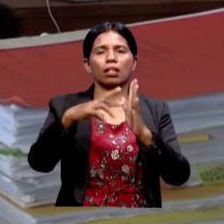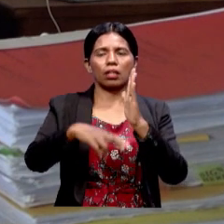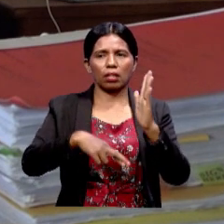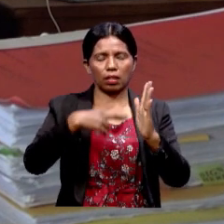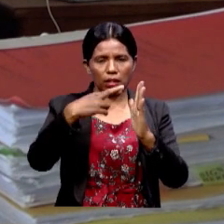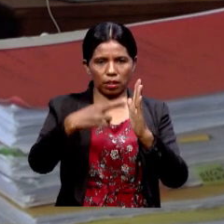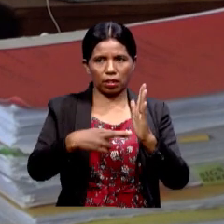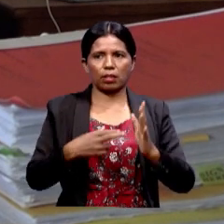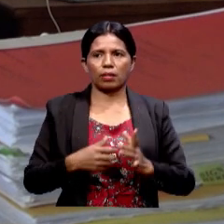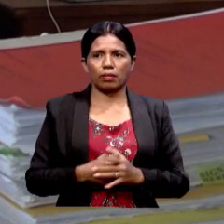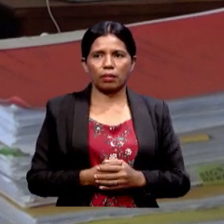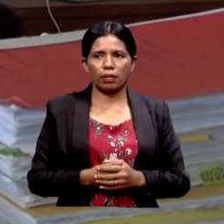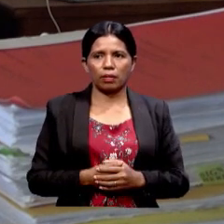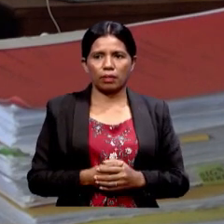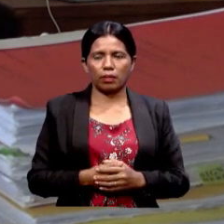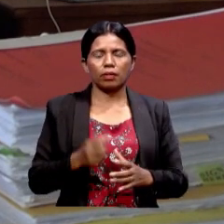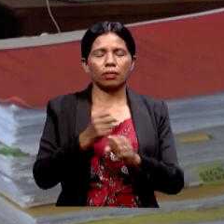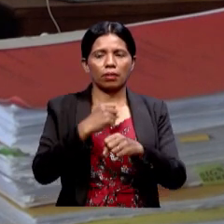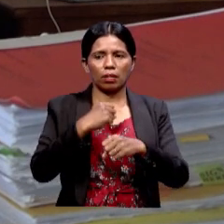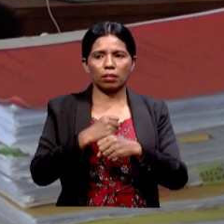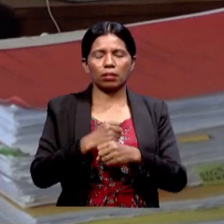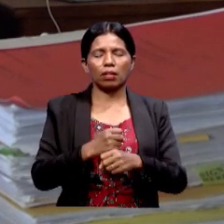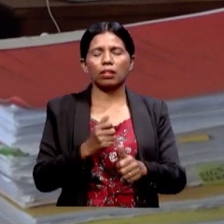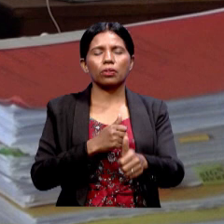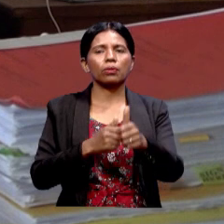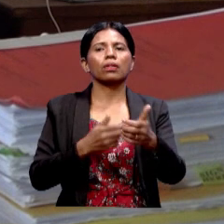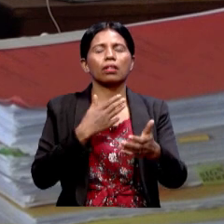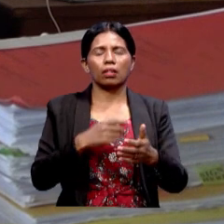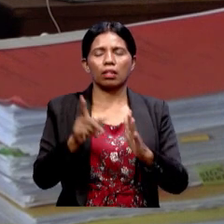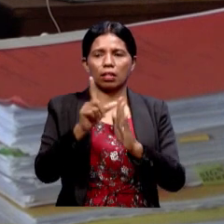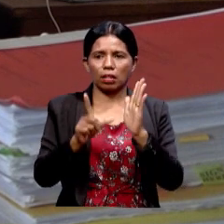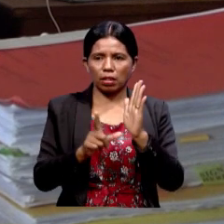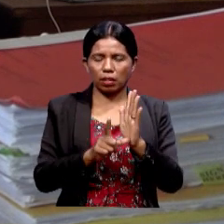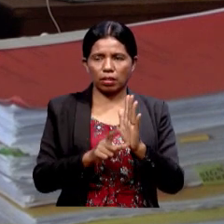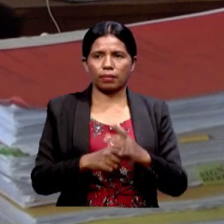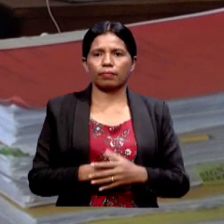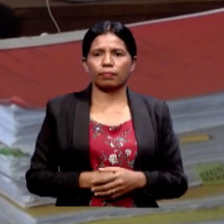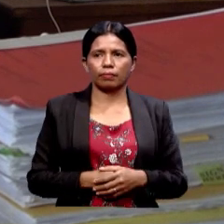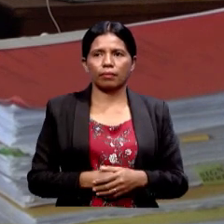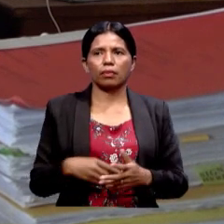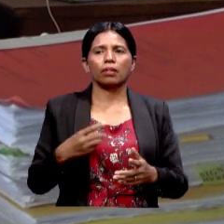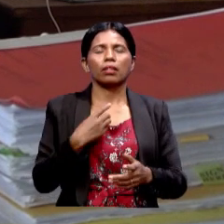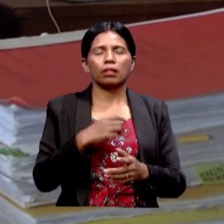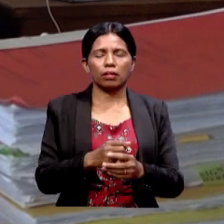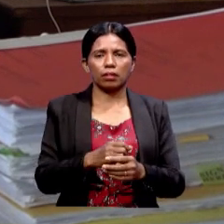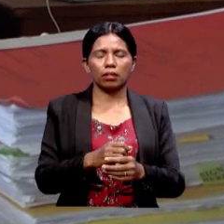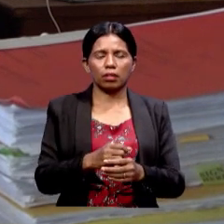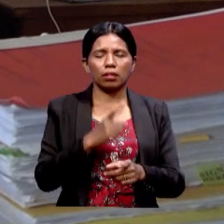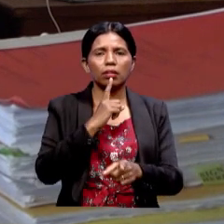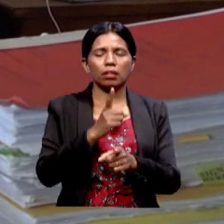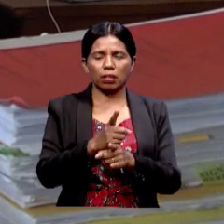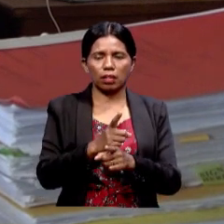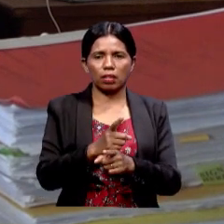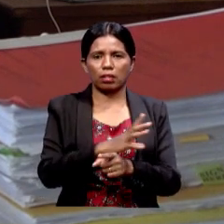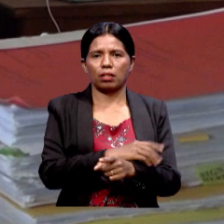karik ap halu betul malah tu regra tapi kan ilegal lah tapi ilegal saya konsekuensi lah konsekuensi ni